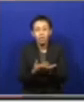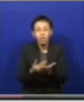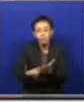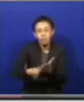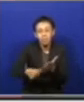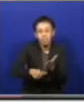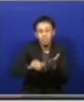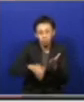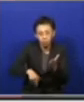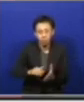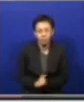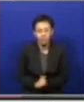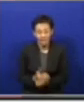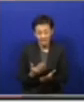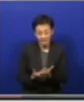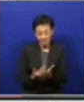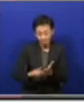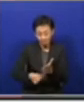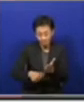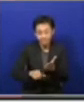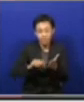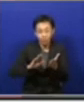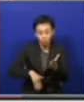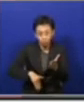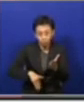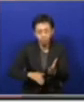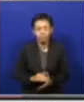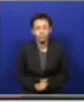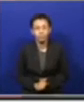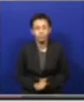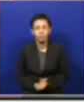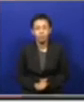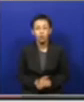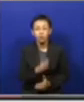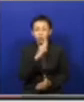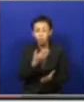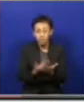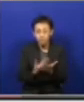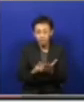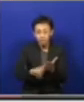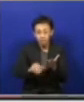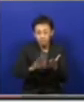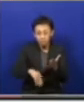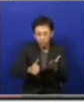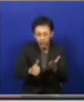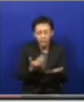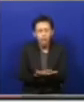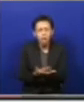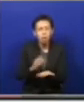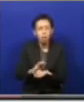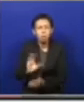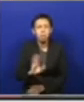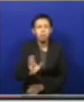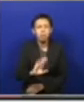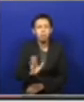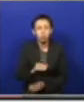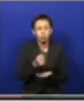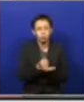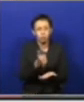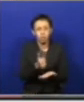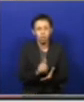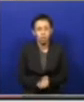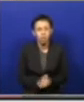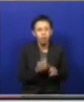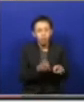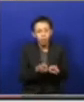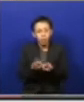ได้นิติบุคคลหรือรายได้ของส่วนบุคคลถ้าทำได้ทำเลยนะเพราะอันนี้ไม่ต้องใช้งบประมาณนะคะมันเป็นเทคนิคเล็กๆ